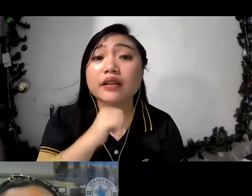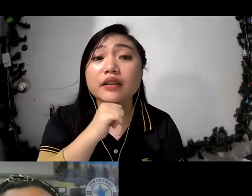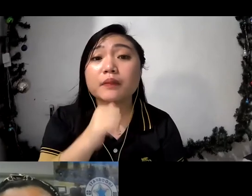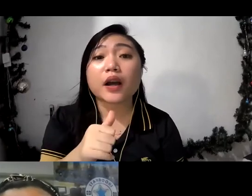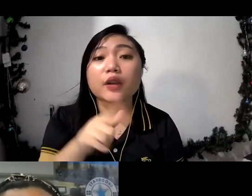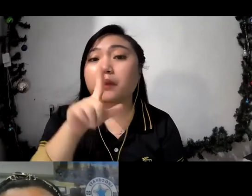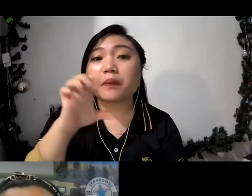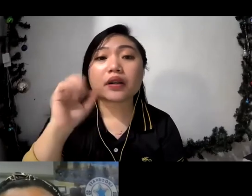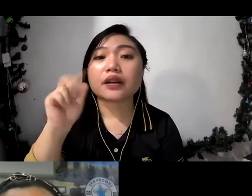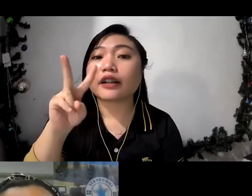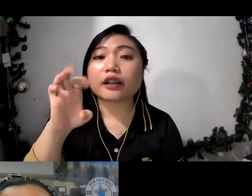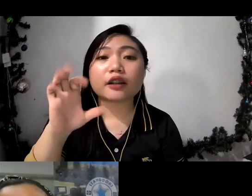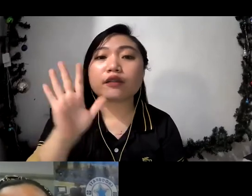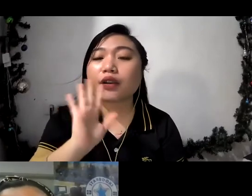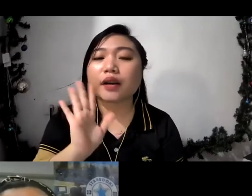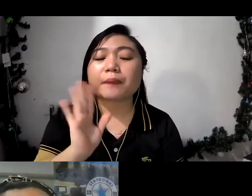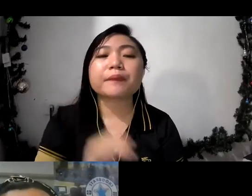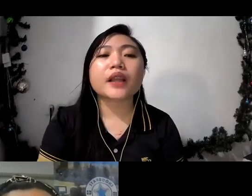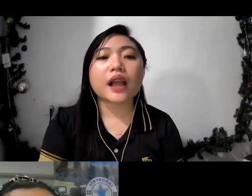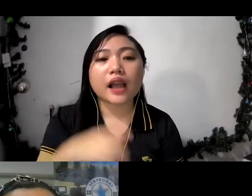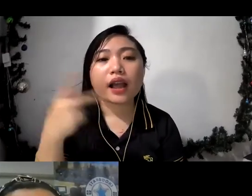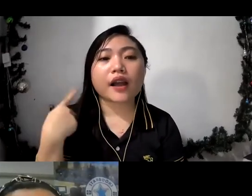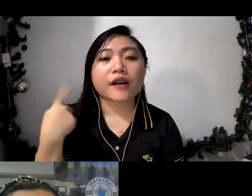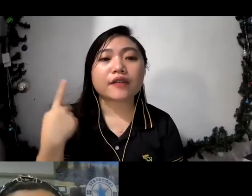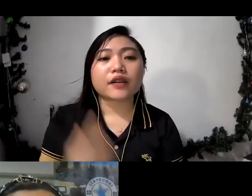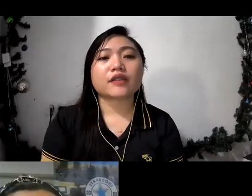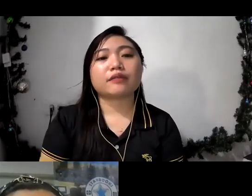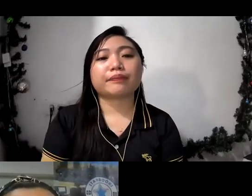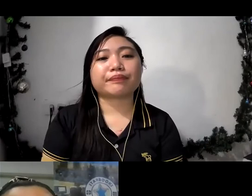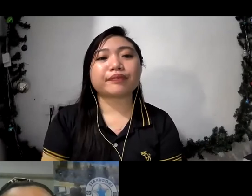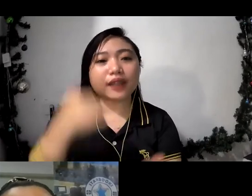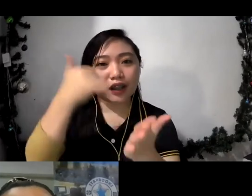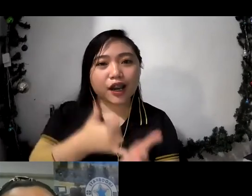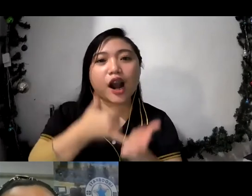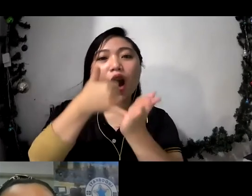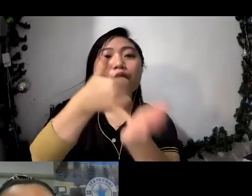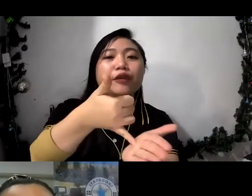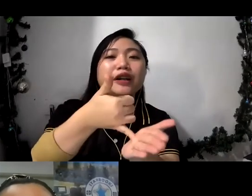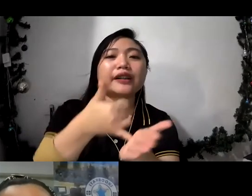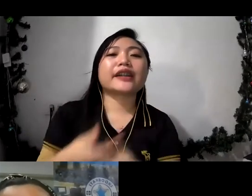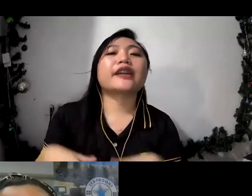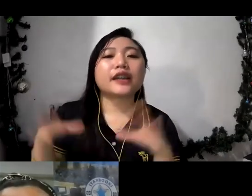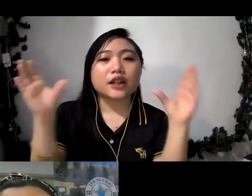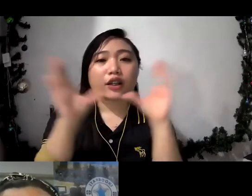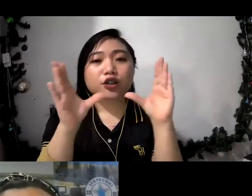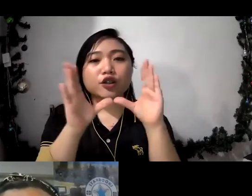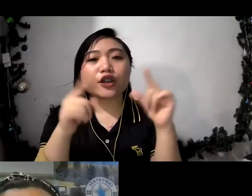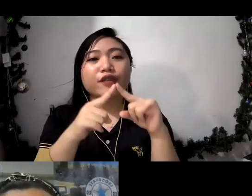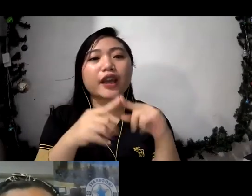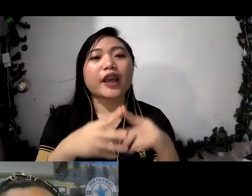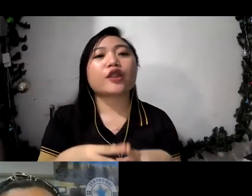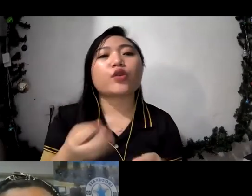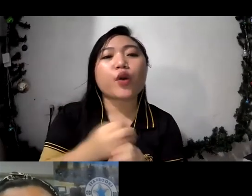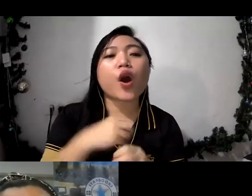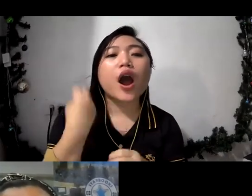mag-leave. We will be having first the virtual awarding of certificate to our